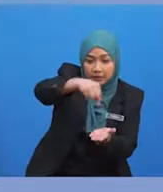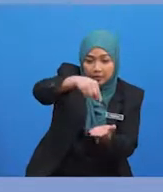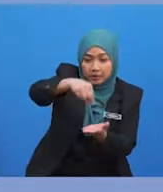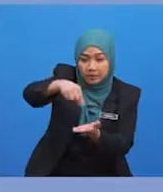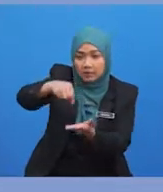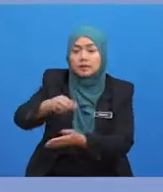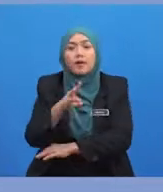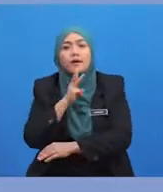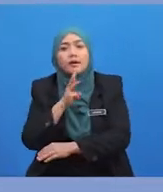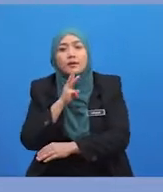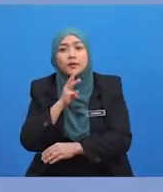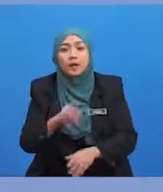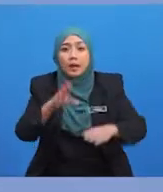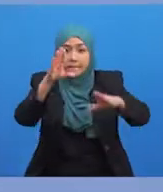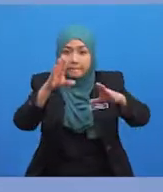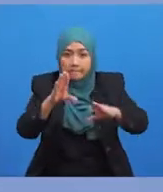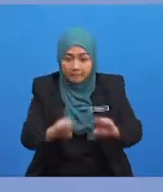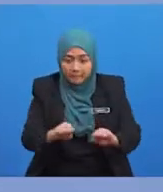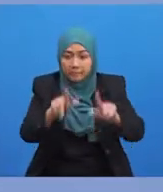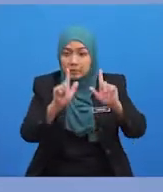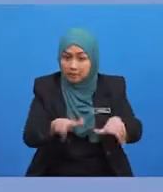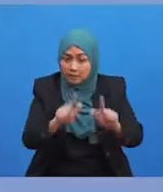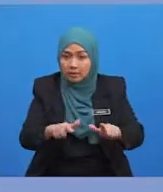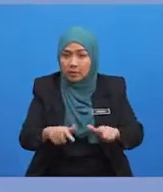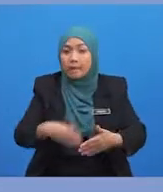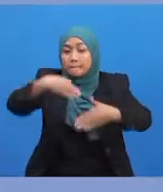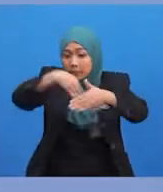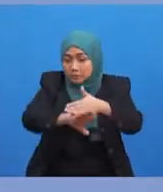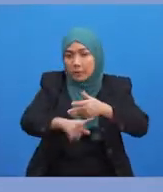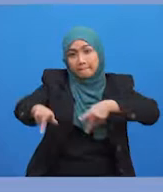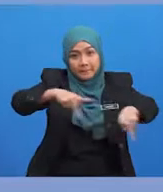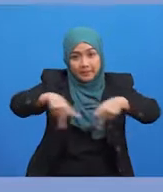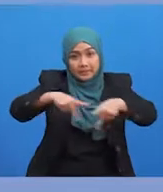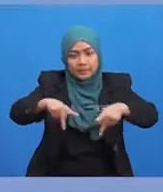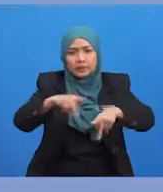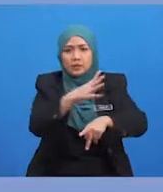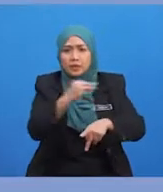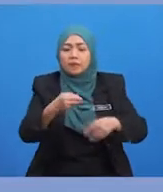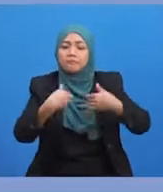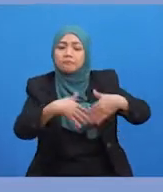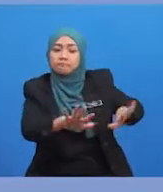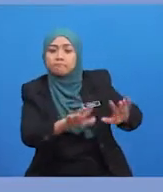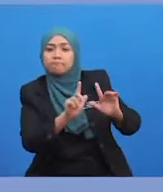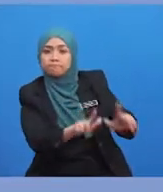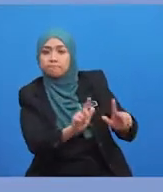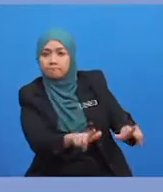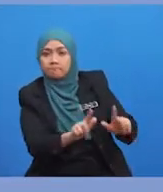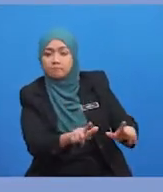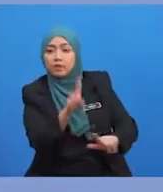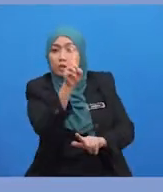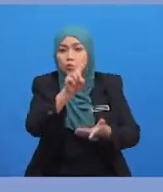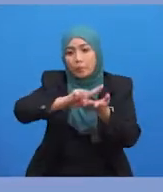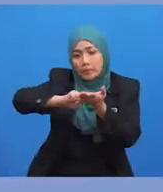di dalam plastik. Apakah yang berlaku selepas seminggu? Cuba kita